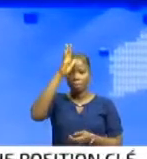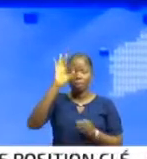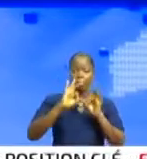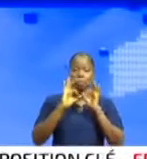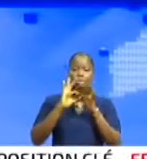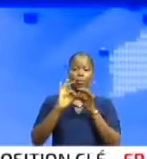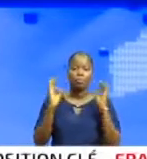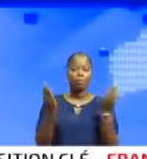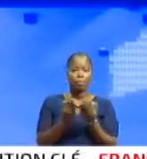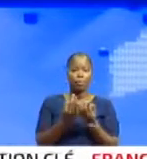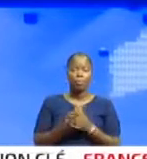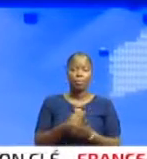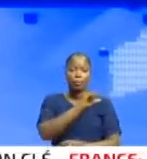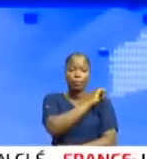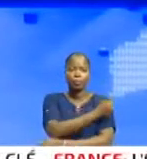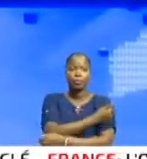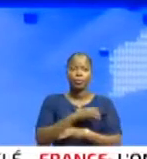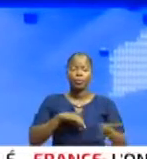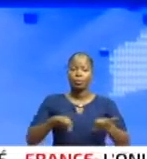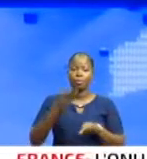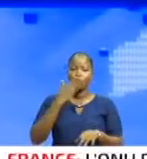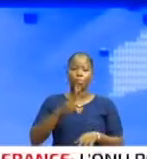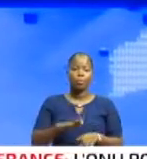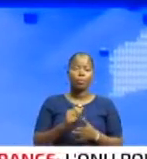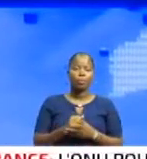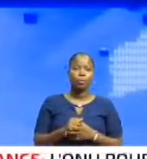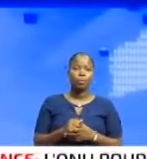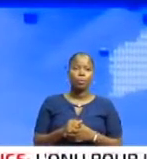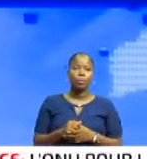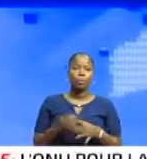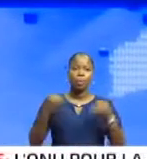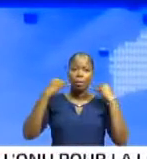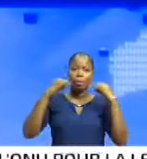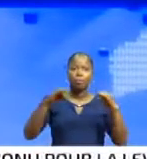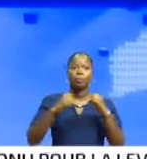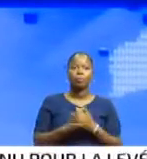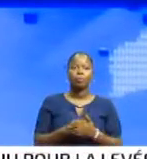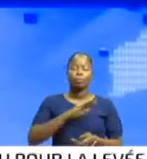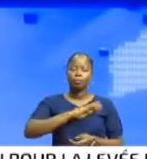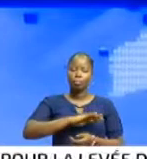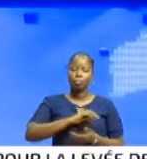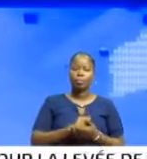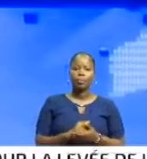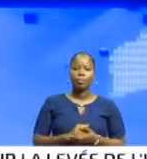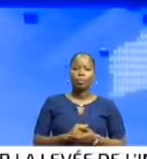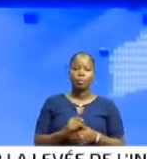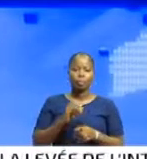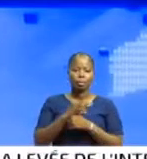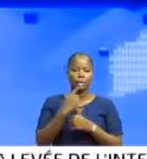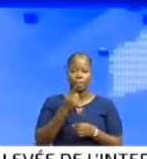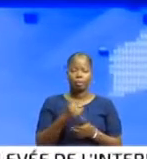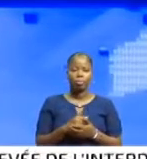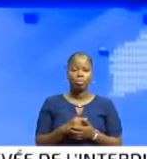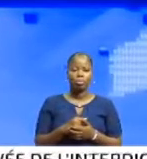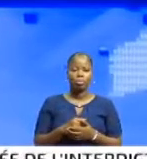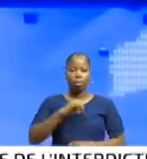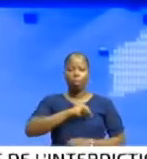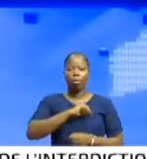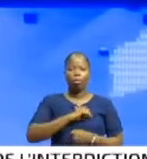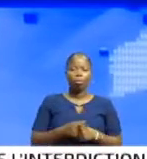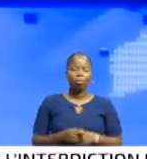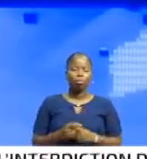estime que l'autorité a fait une mauvaise communication selon eux son devoir est de rassurer les sénégalais sur la question et non les affoler un reportage de